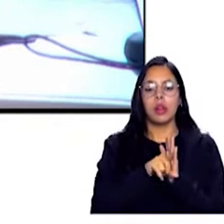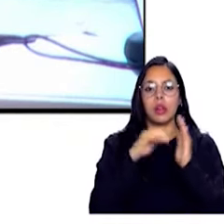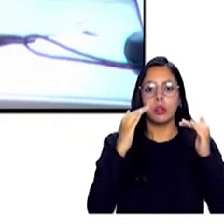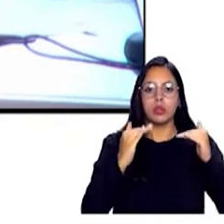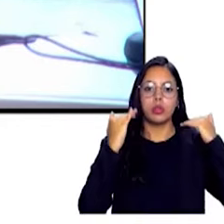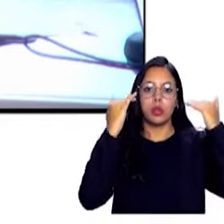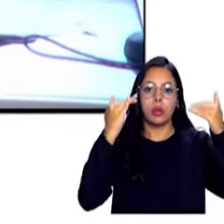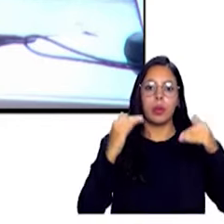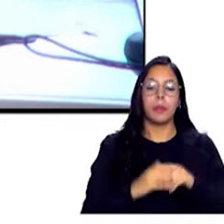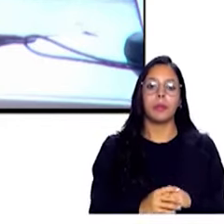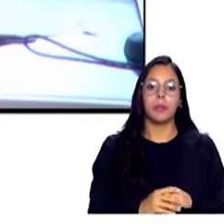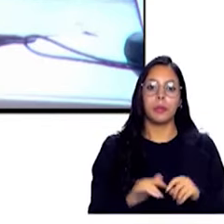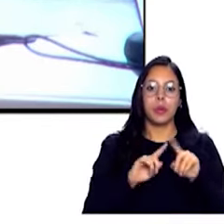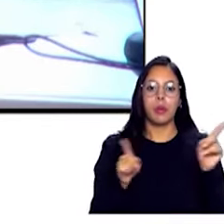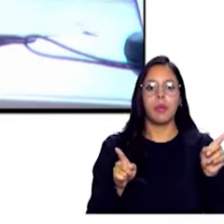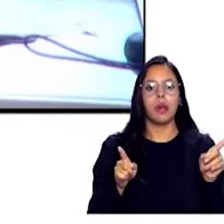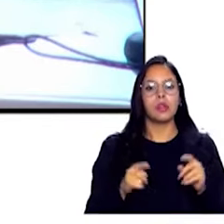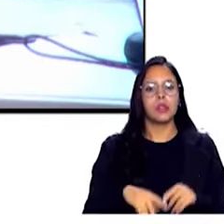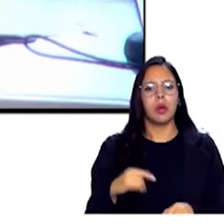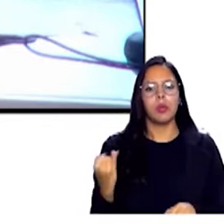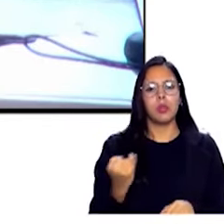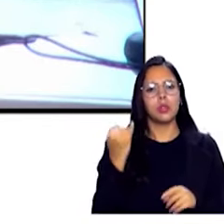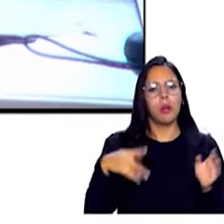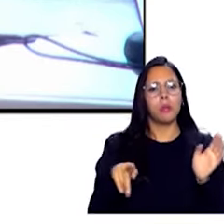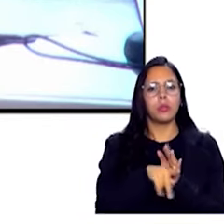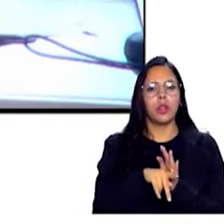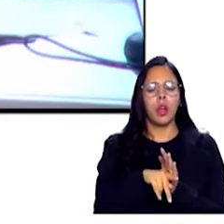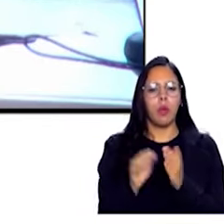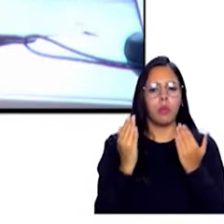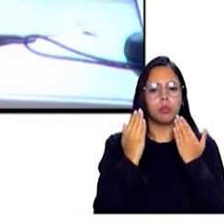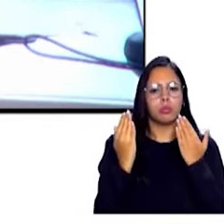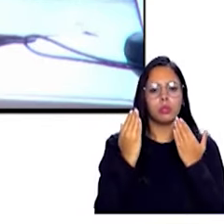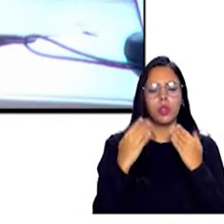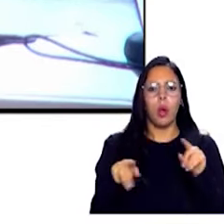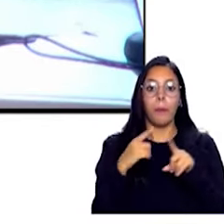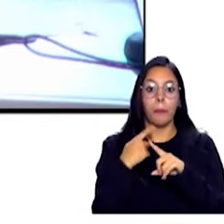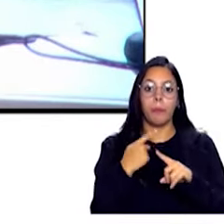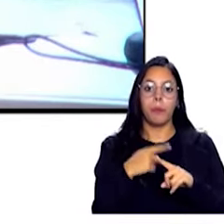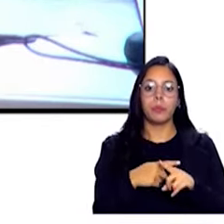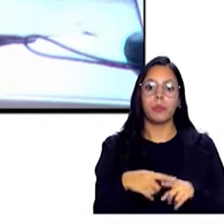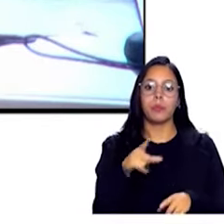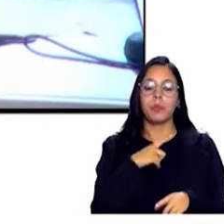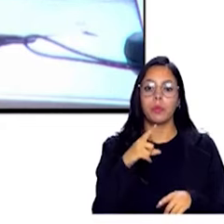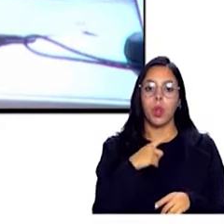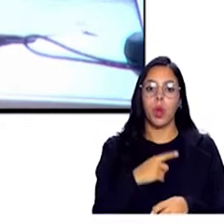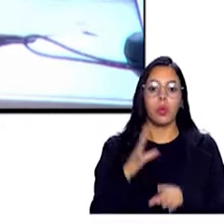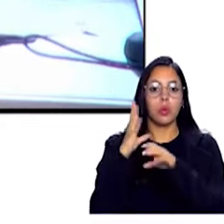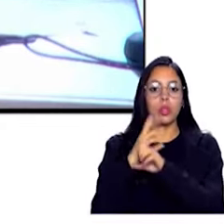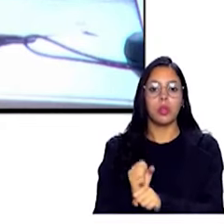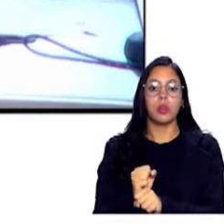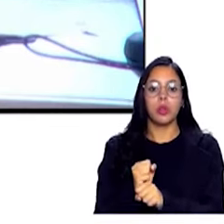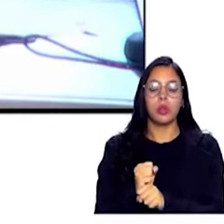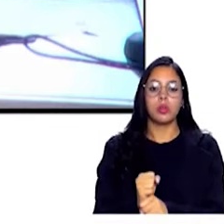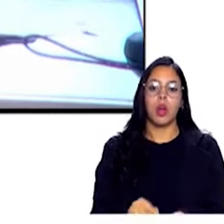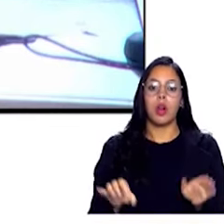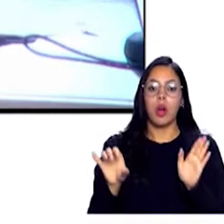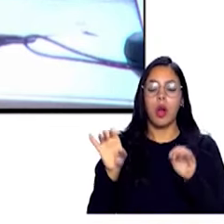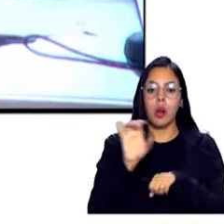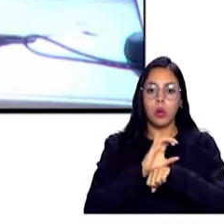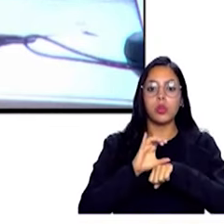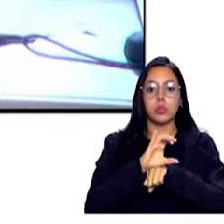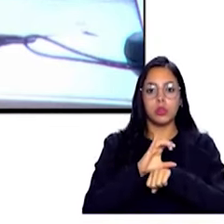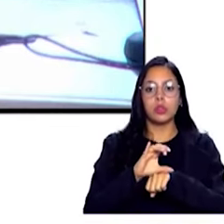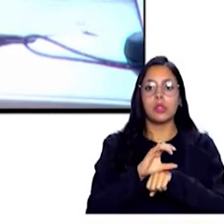suprême américaine parce que la cour suprême américaine est Plus une cour constitutionnelle ET parce que si l'on voulait comparer la cour de cassation